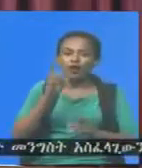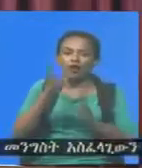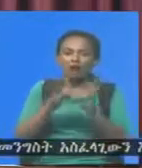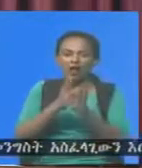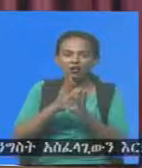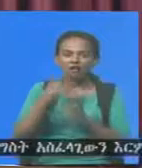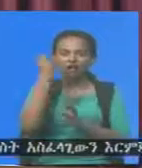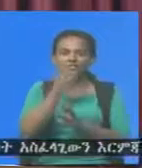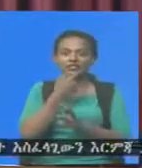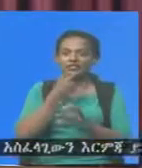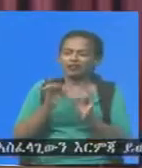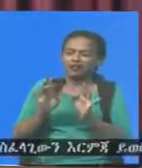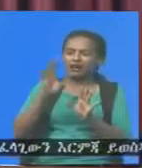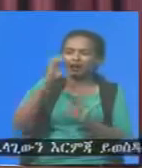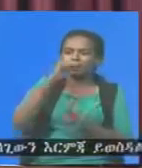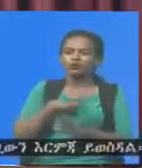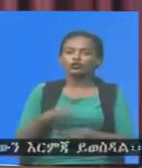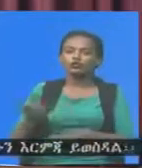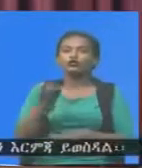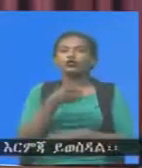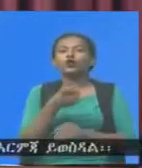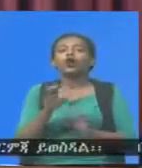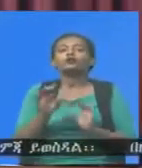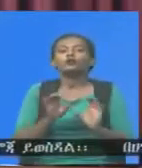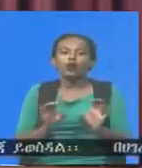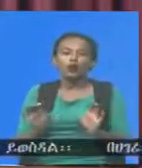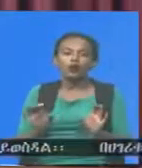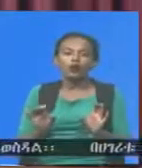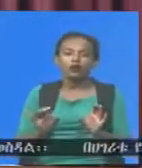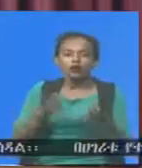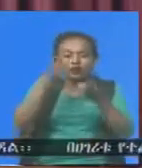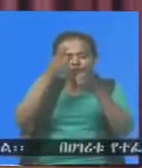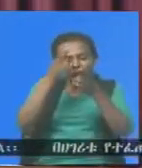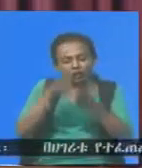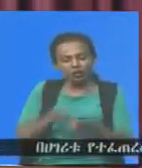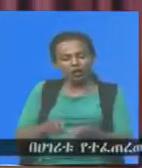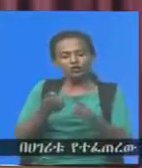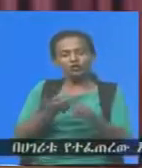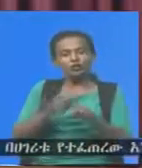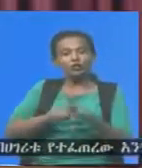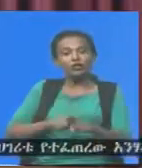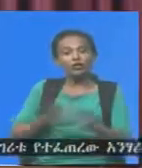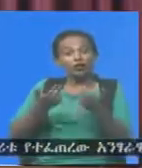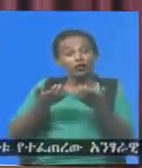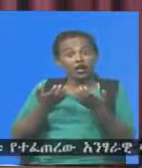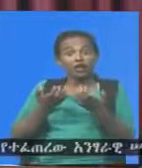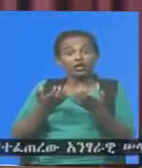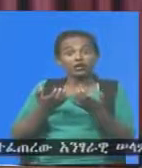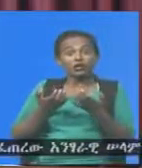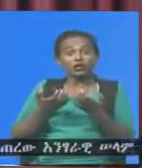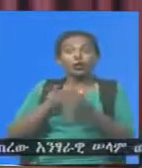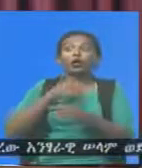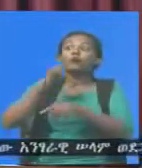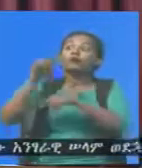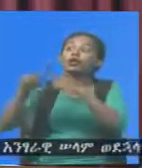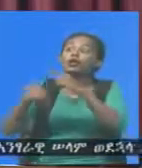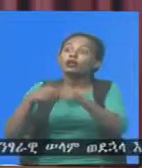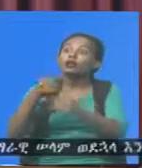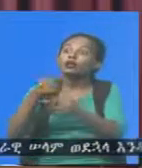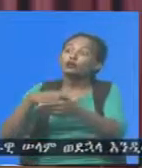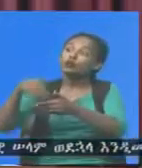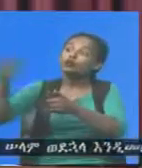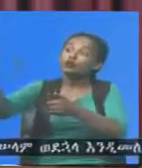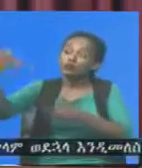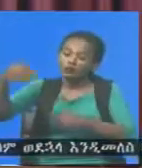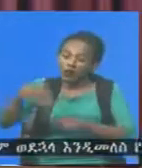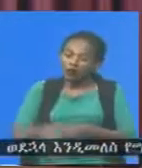የተናቀን ሰዎች እንድንው አርጎናል። ክብራችን መመለስ ይፈልግን እንደሆነ በሄድንበት ወጥተን መግባት